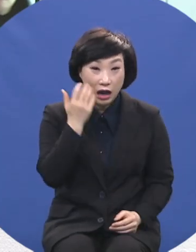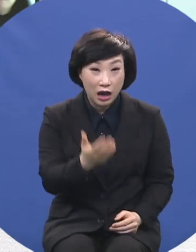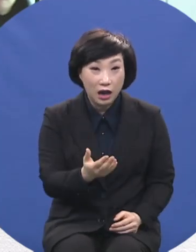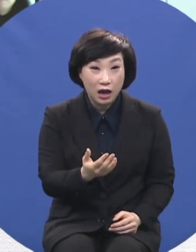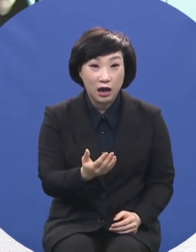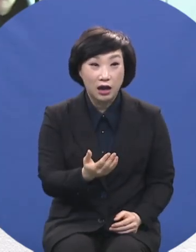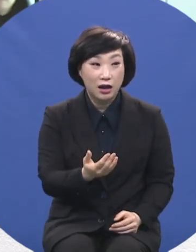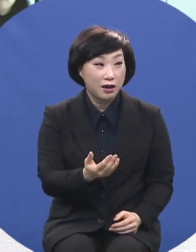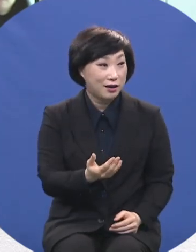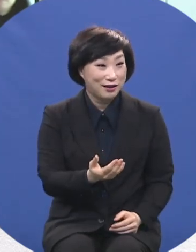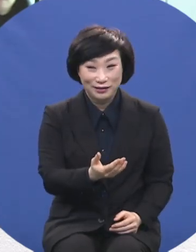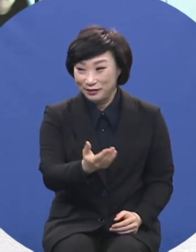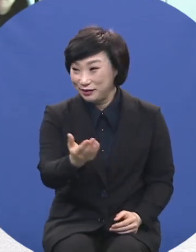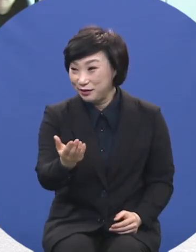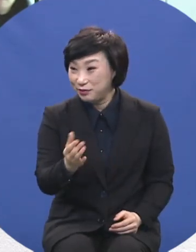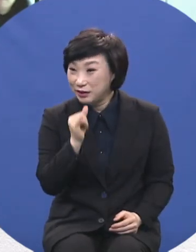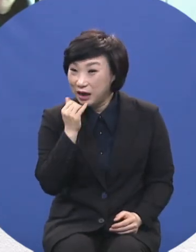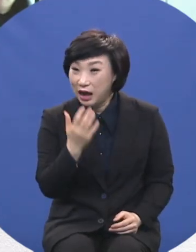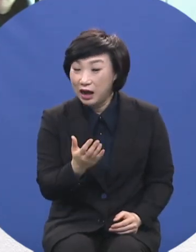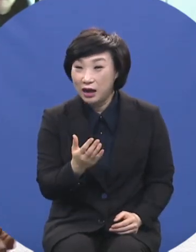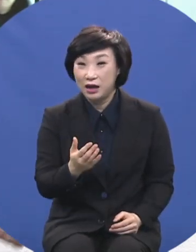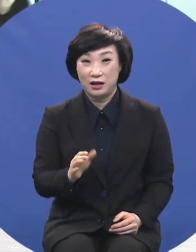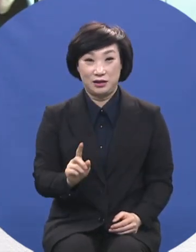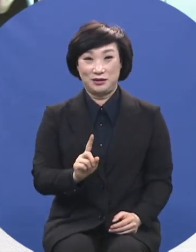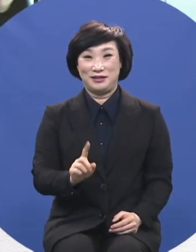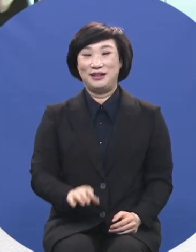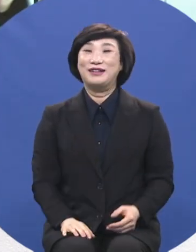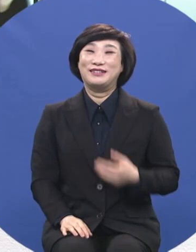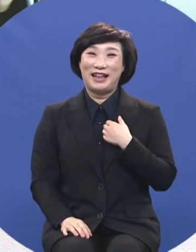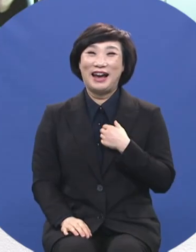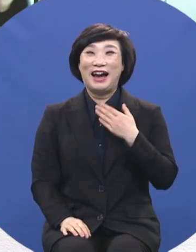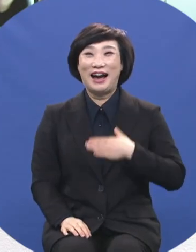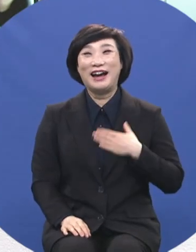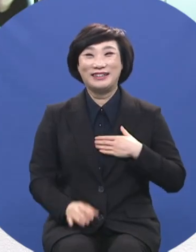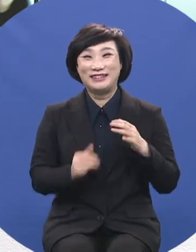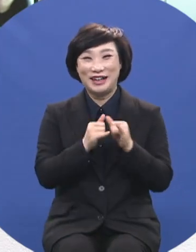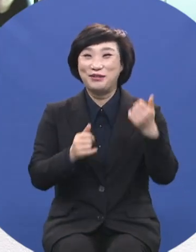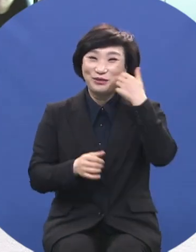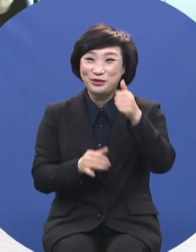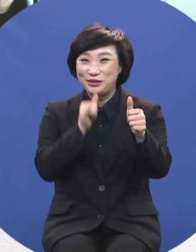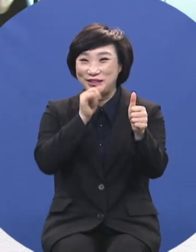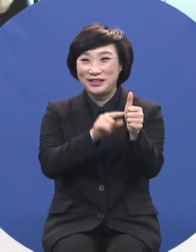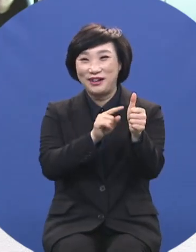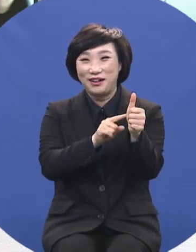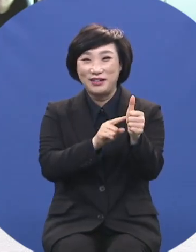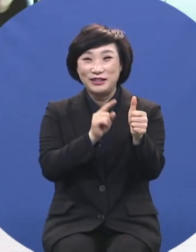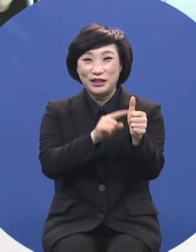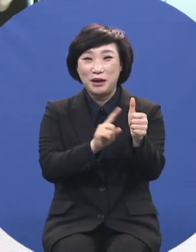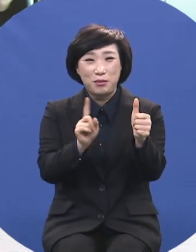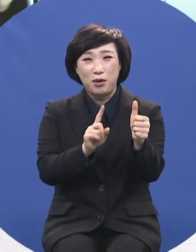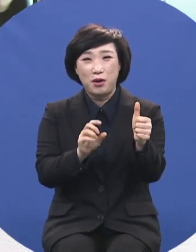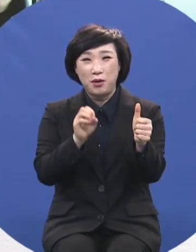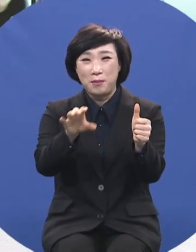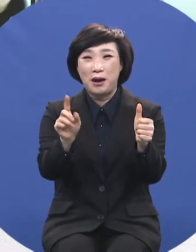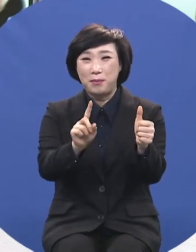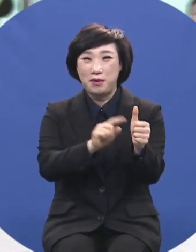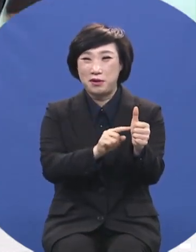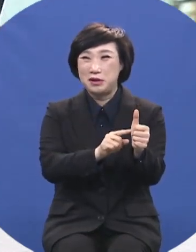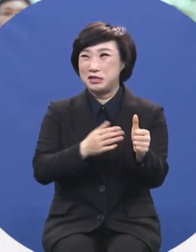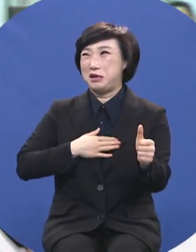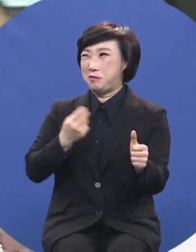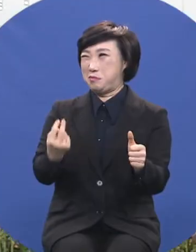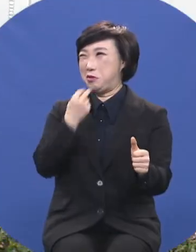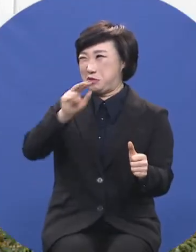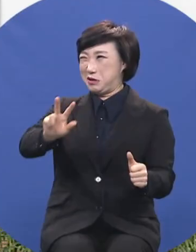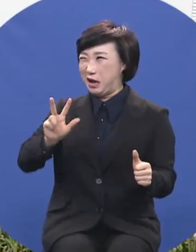있습니까? 내가 어떤 사람 아는 사람 하나 있는데 그 사람 무슨 말만 하면